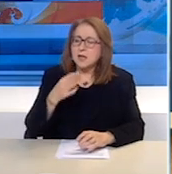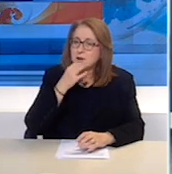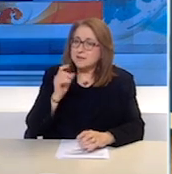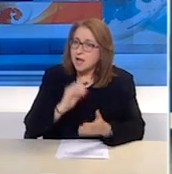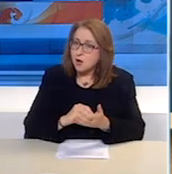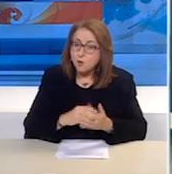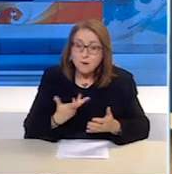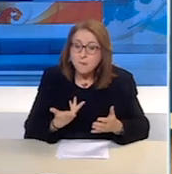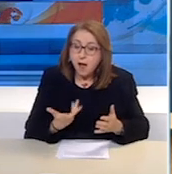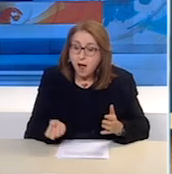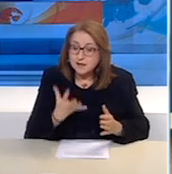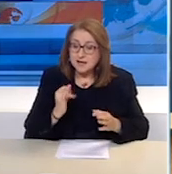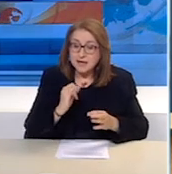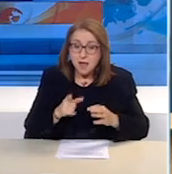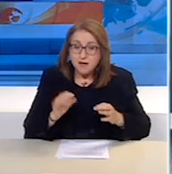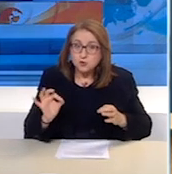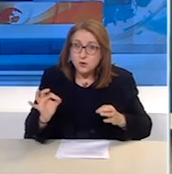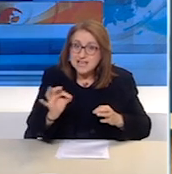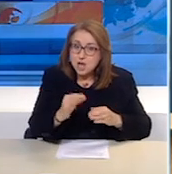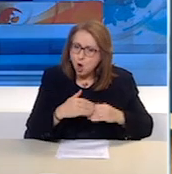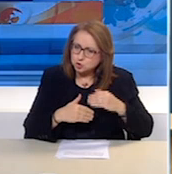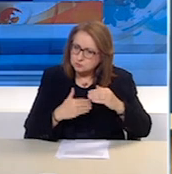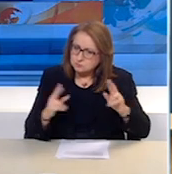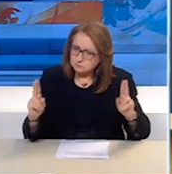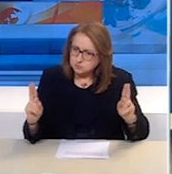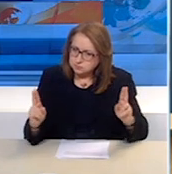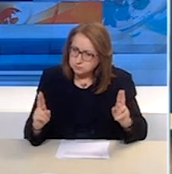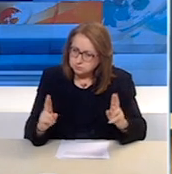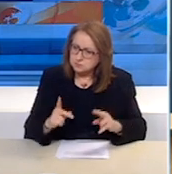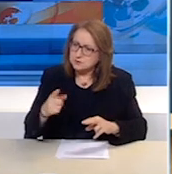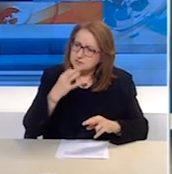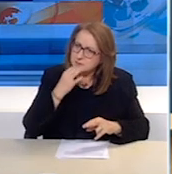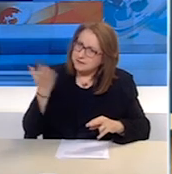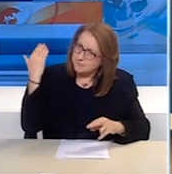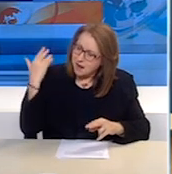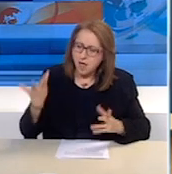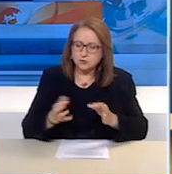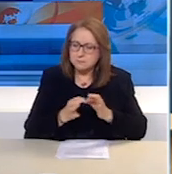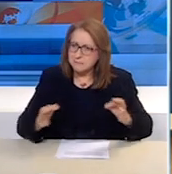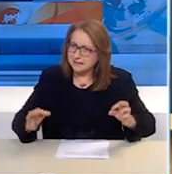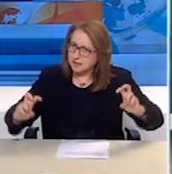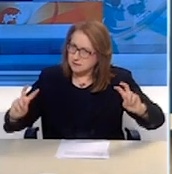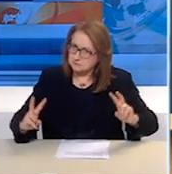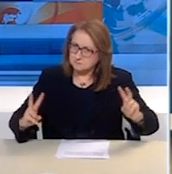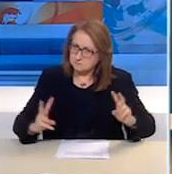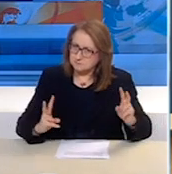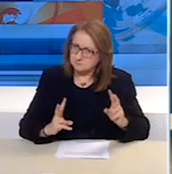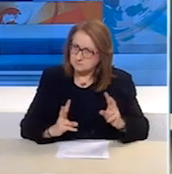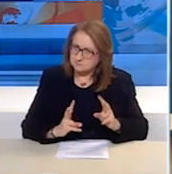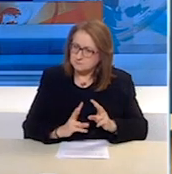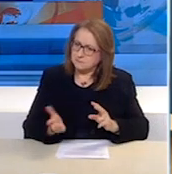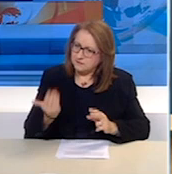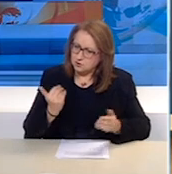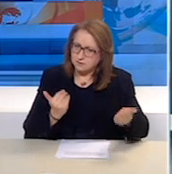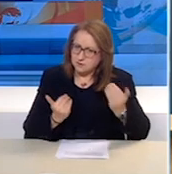θα συμβάλλει στη βελτίωση των χειρισμών μας κατά τη σταδιακή άρση των μέτρων, η οποία, όπως αναγνωρίζεται από όλους τους ειδικούς, συνοδεύεται και από